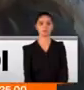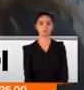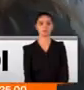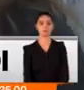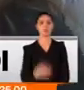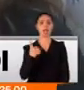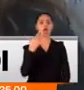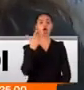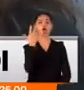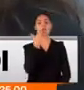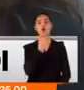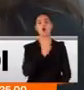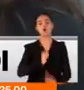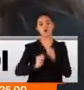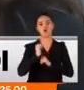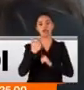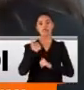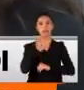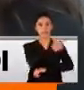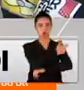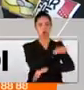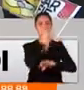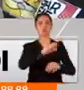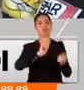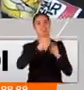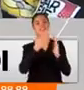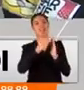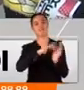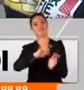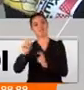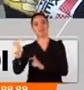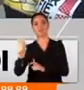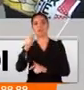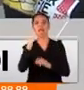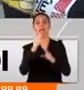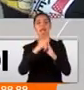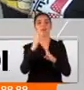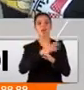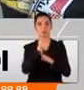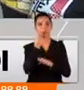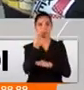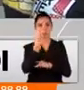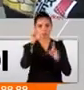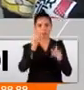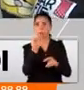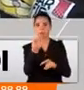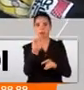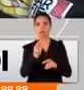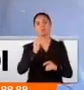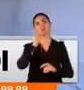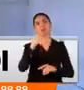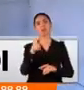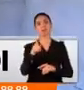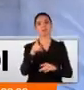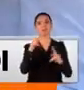Okuyoruz üniversite. Yurttaydık ikimiz de. Şimdi eve geçeceğiz. Ev eşyalarına baktınız mı? Nasıl fiyatlar? Yani genel olarak pahalı